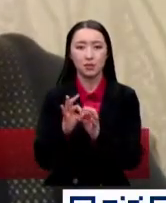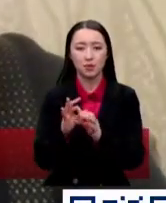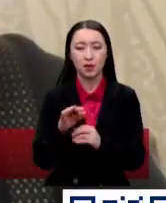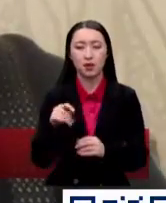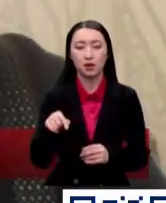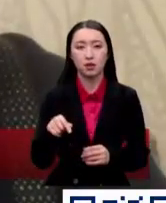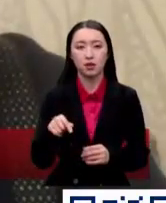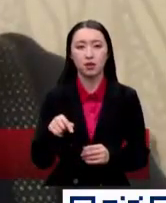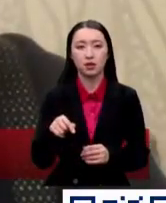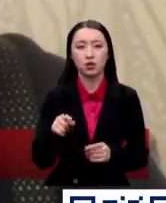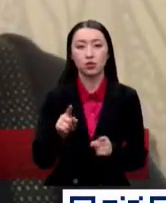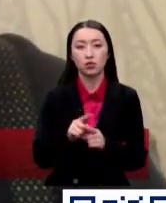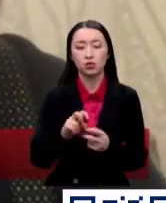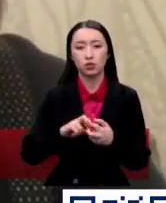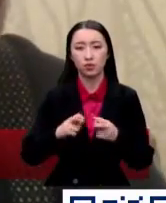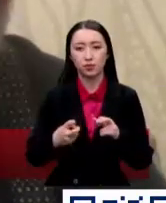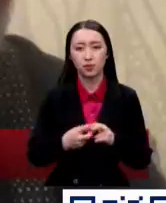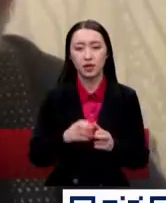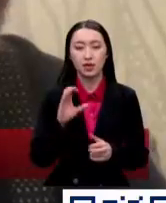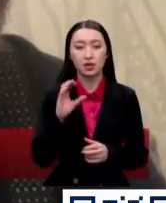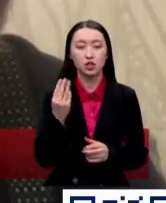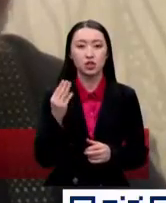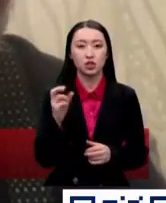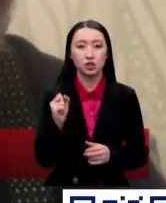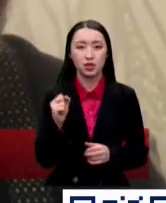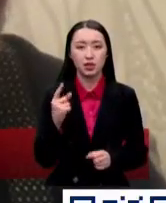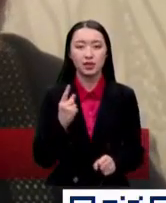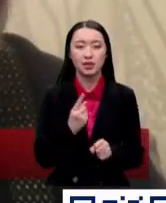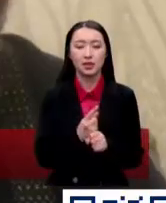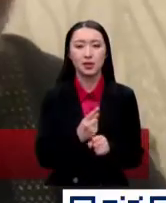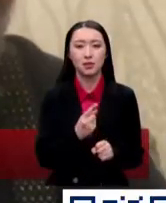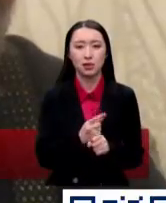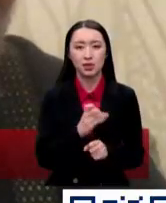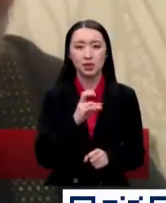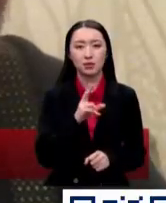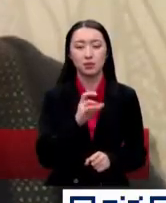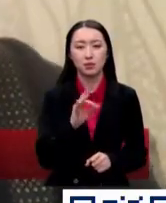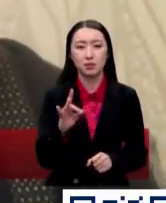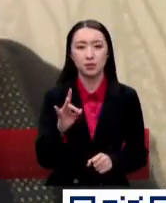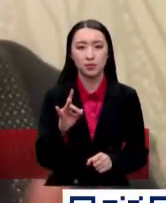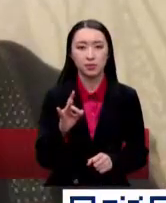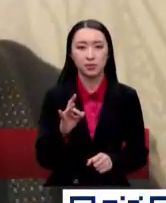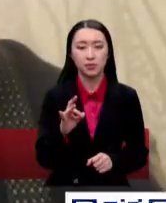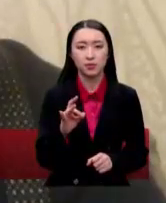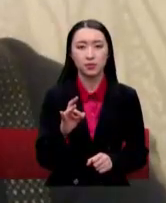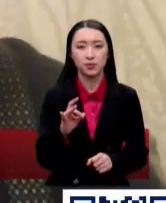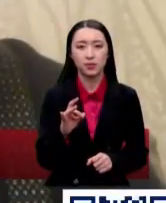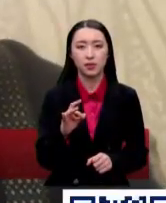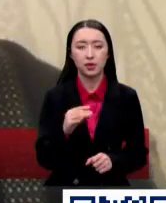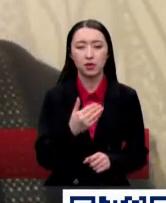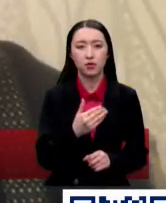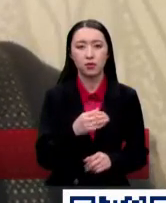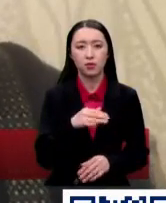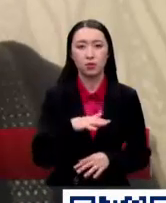там тоже будут, потому что США, насколько я помню, запретила Сберу не самому Сберу,